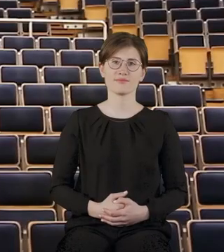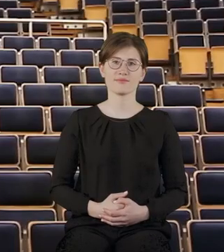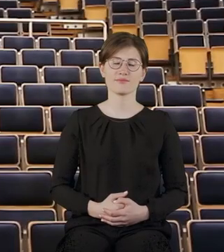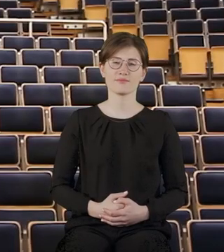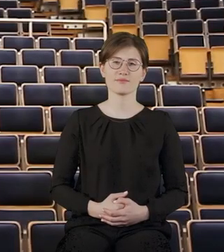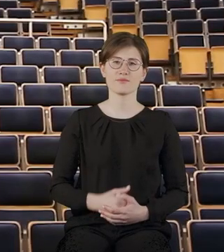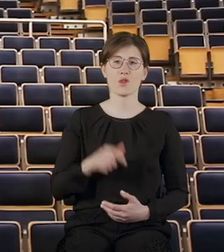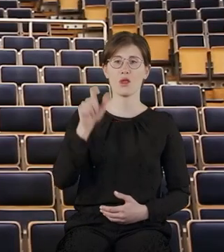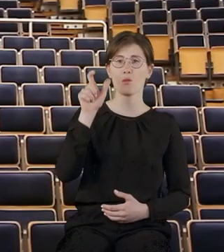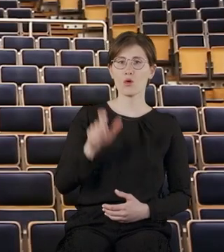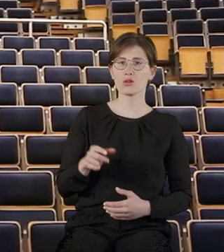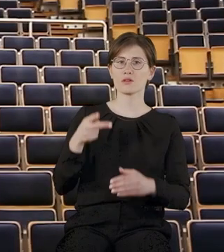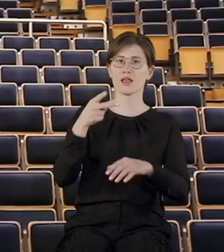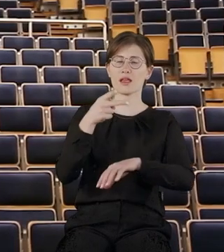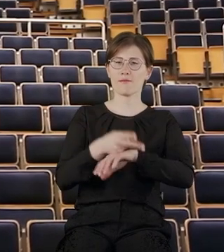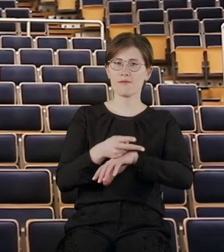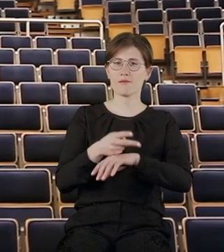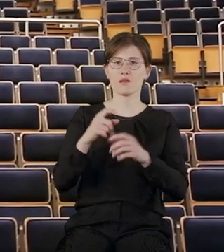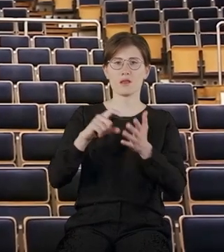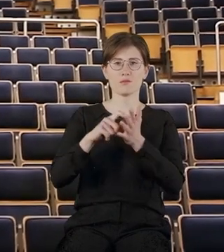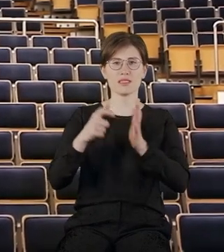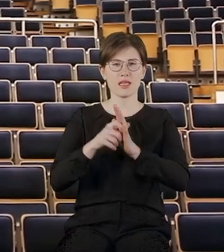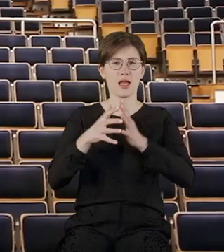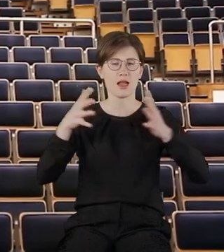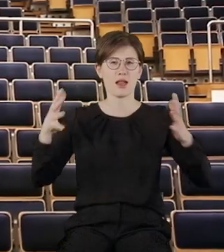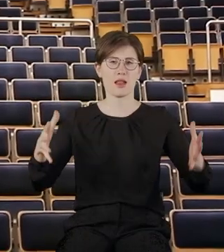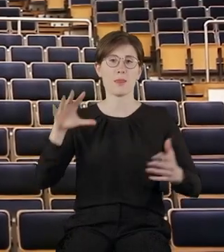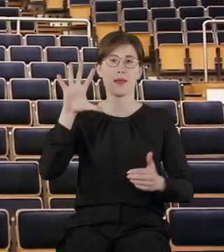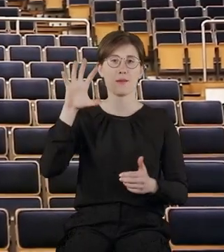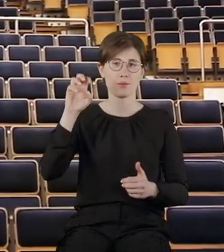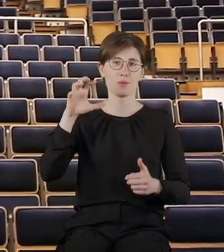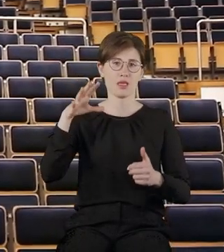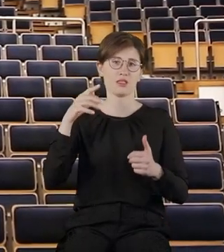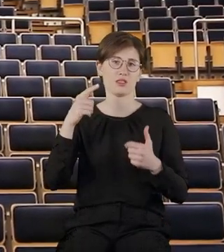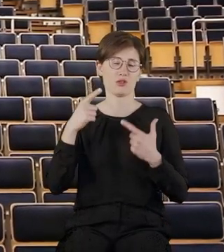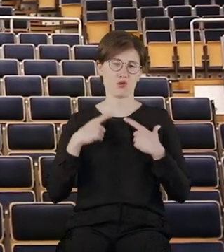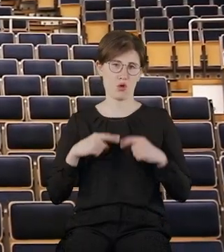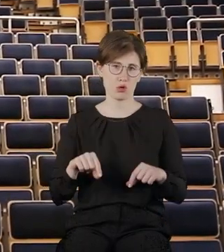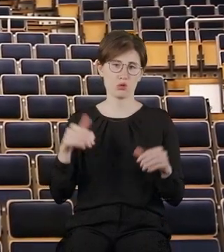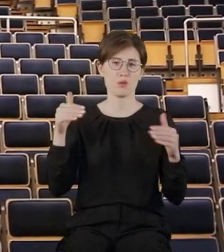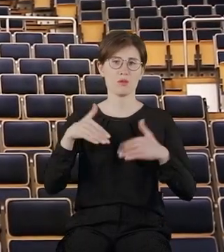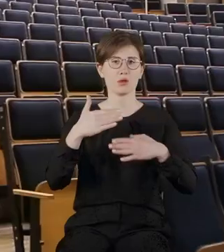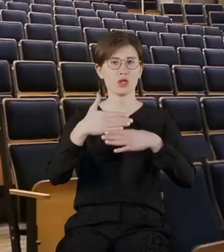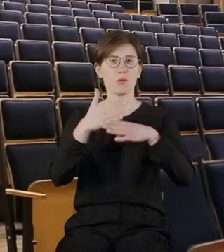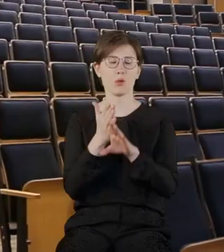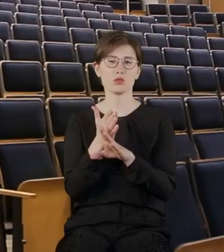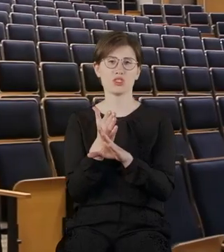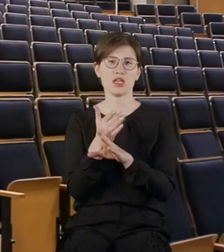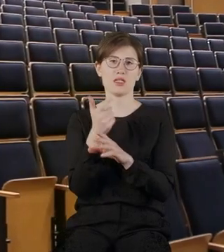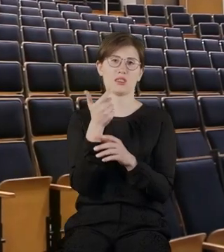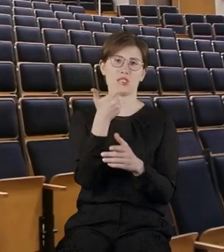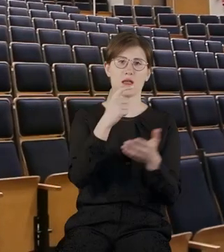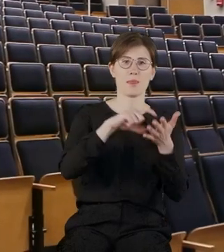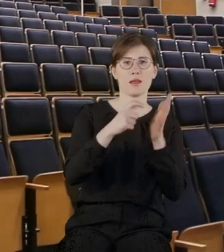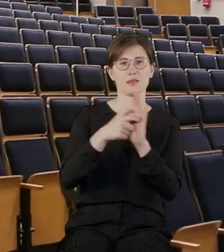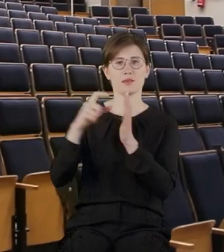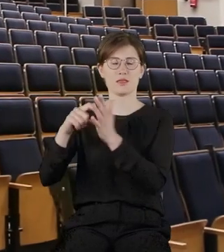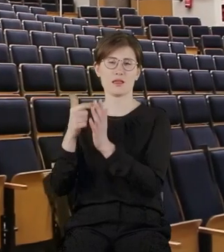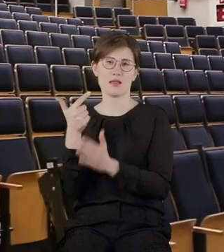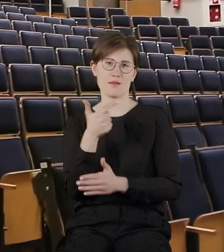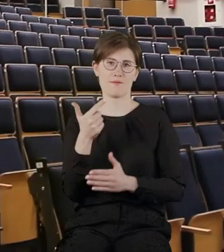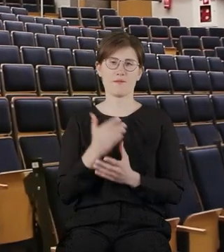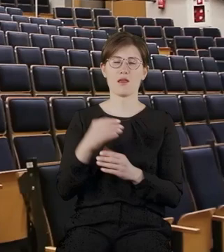Budynek oferuje dostęp do mieszczącej 500 osób auli, pozwalającej na podzielenie jej na dwie sale audytoryjne. Odbywają się tu